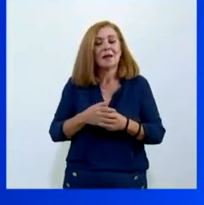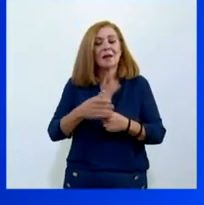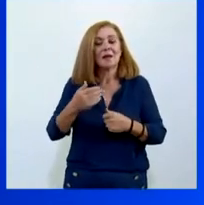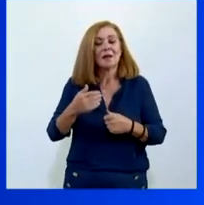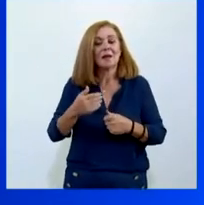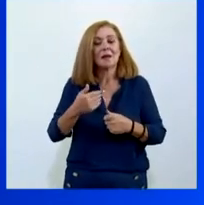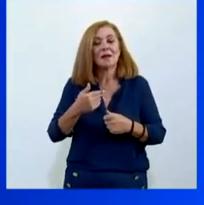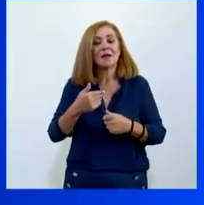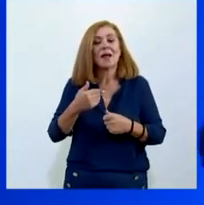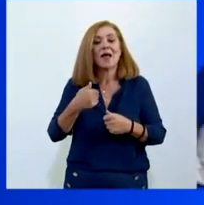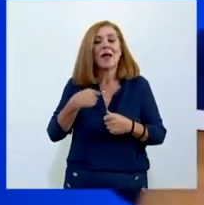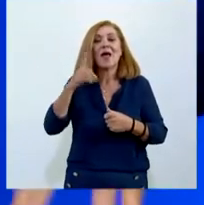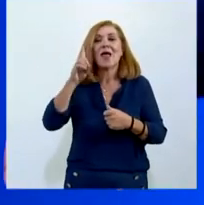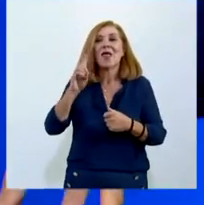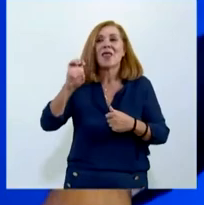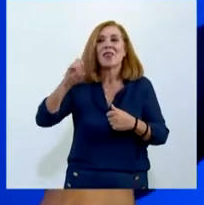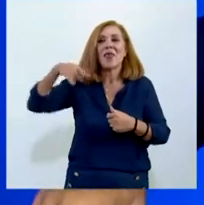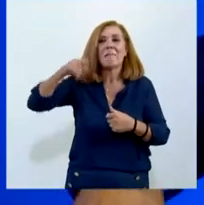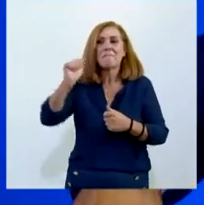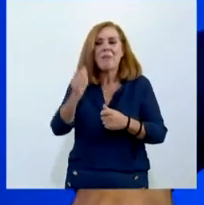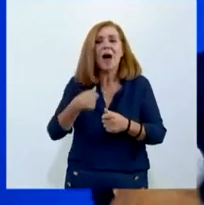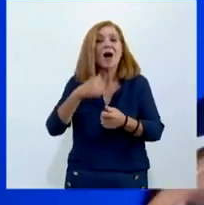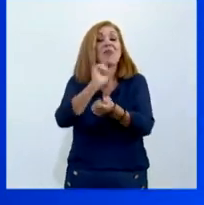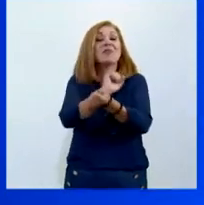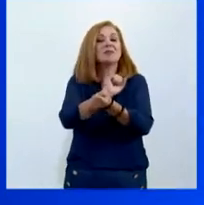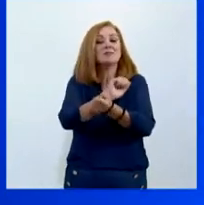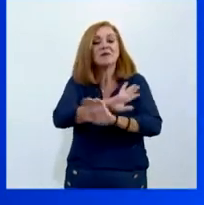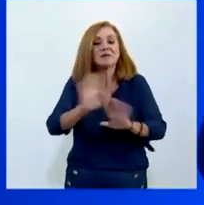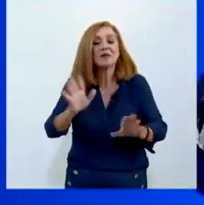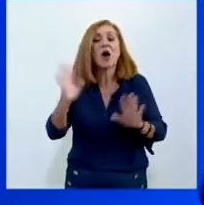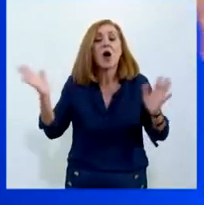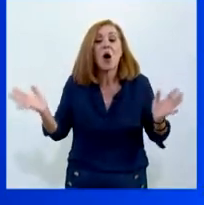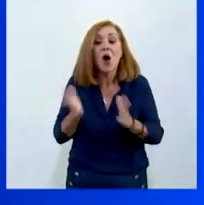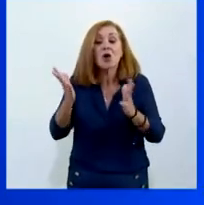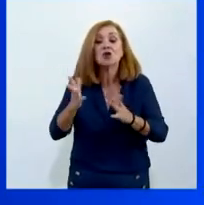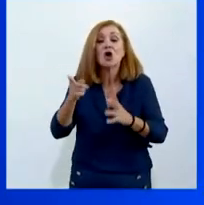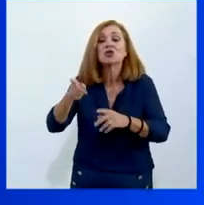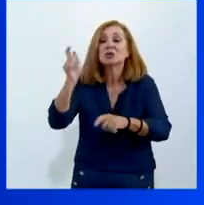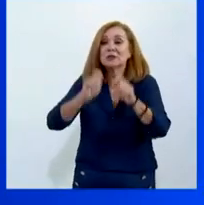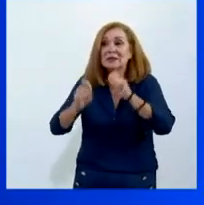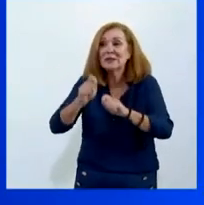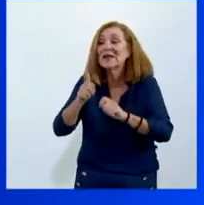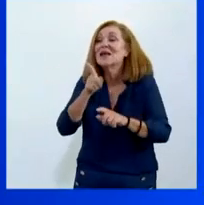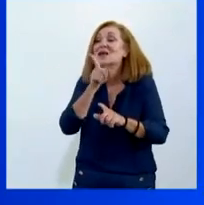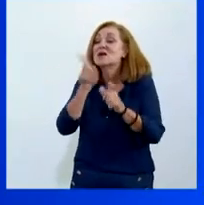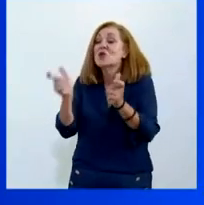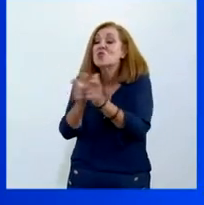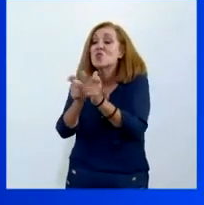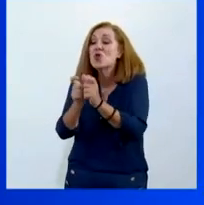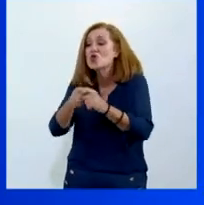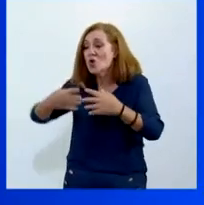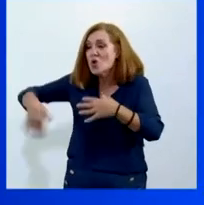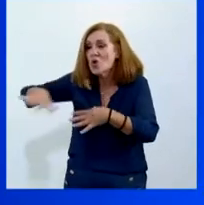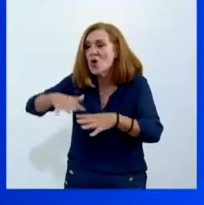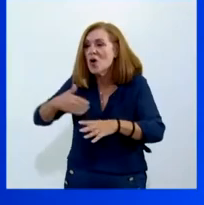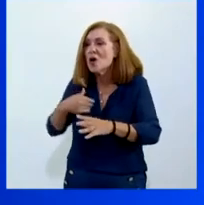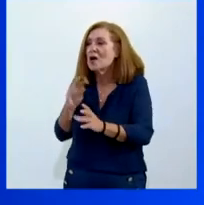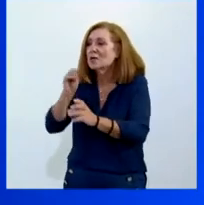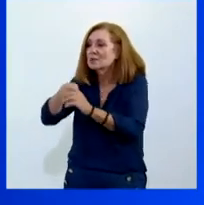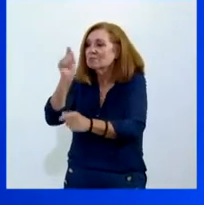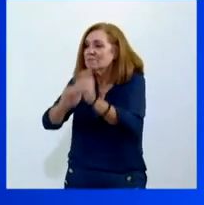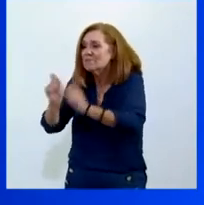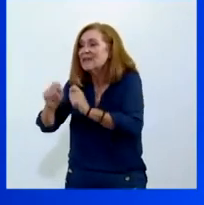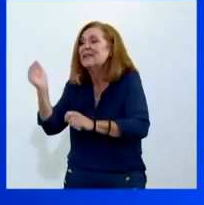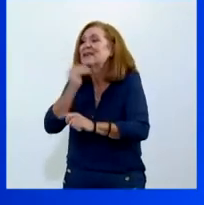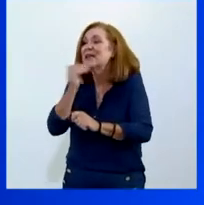δεσμεύθηκε και η ΔΕΠΑ ότι θα είναι ο πρώτος ανάδοχος της μελέτης που θα γίνει, έτσι ώστε η παρέμβαση γύρω από το χωριό να είναι γρήγορη, γιατί ξέρω πόσο δύσκολο είναι εκεί που